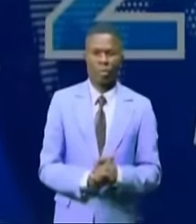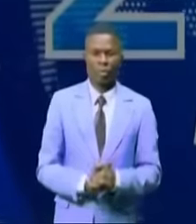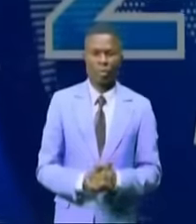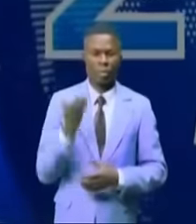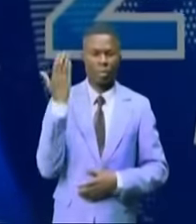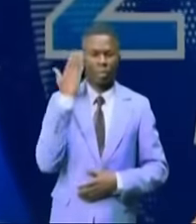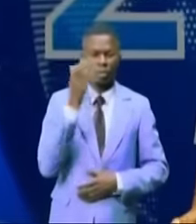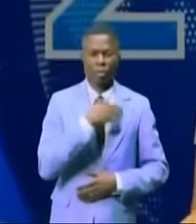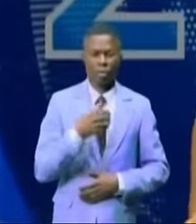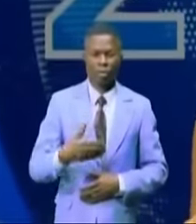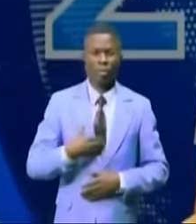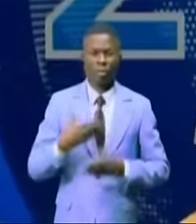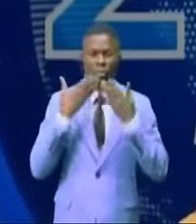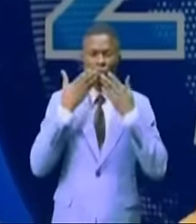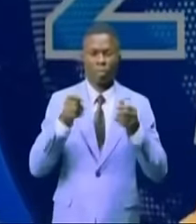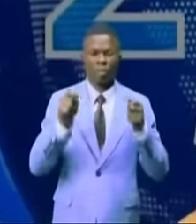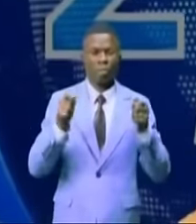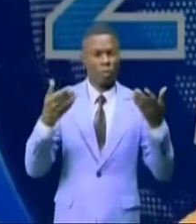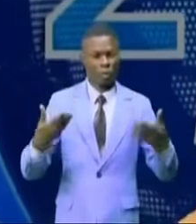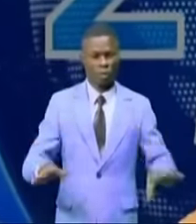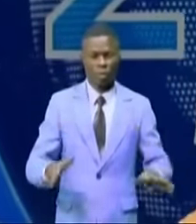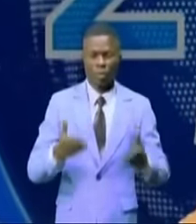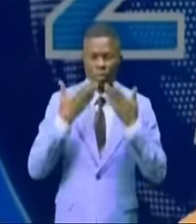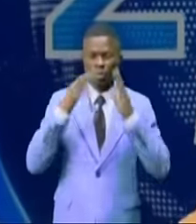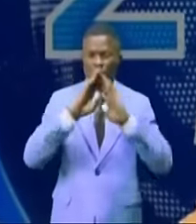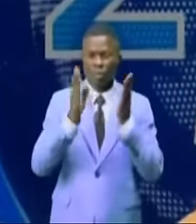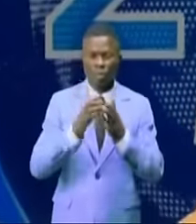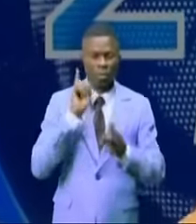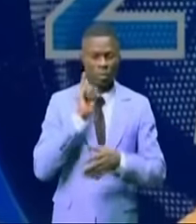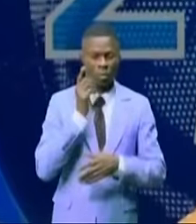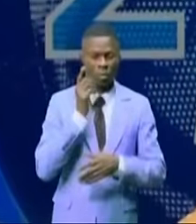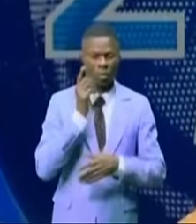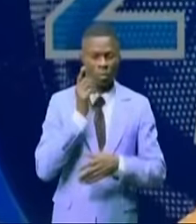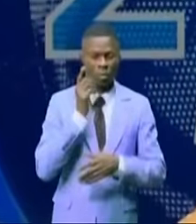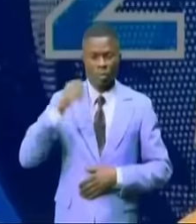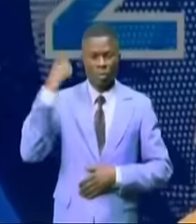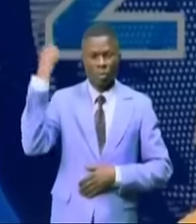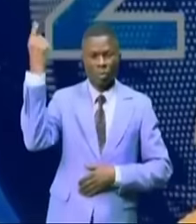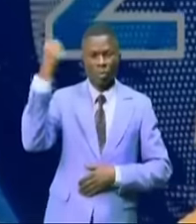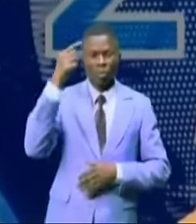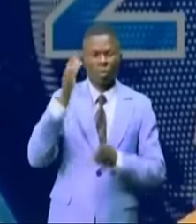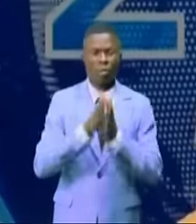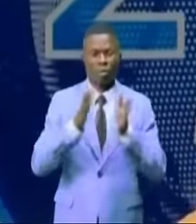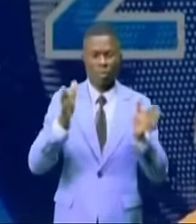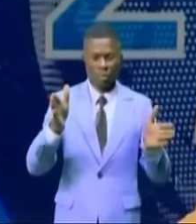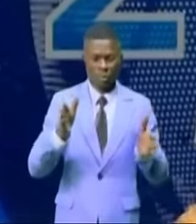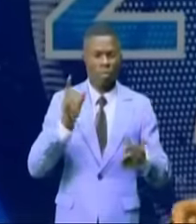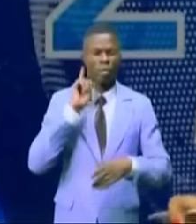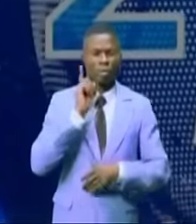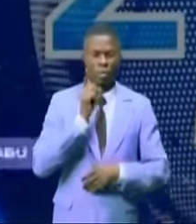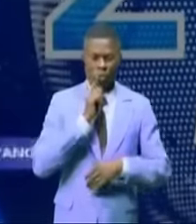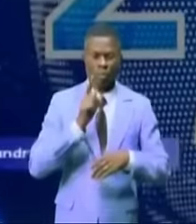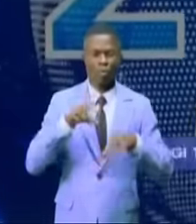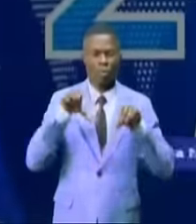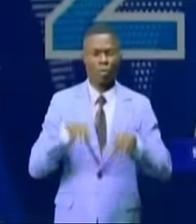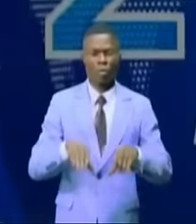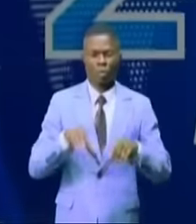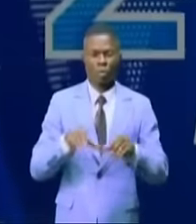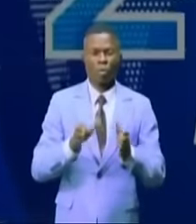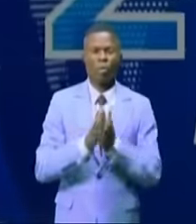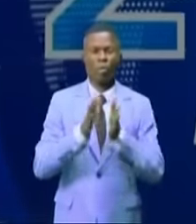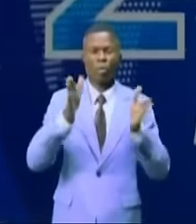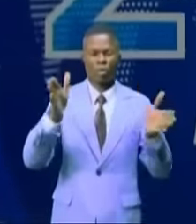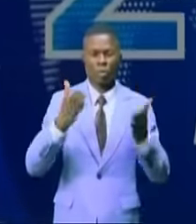Fin de ce journal, mesdames et messieurs, merci de l'avoir suivi. Merci à vous qui nous suivez à Colouise. Sur satellite, vous êtes sur l'RTNC.